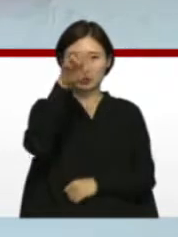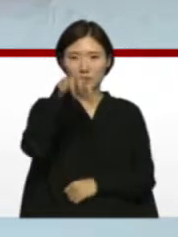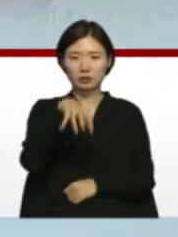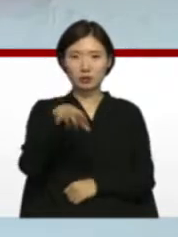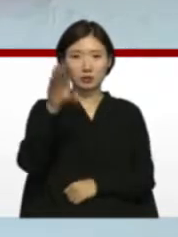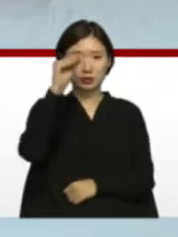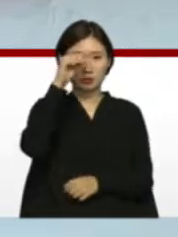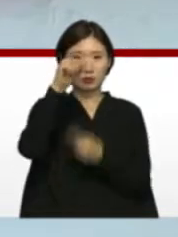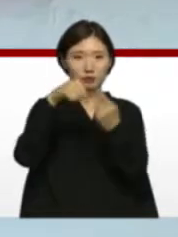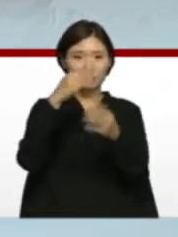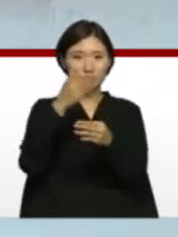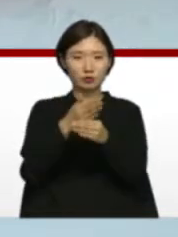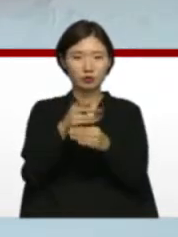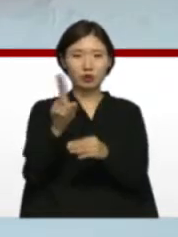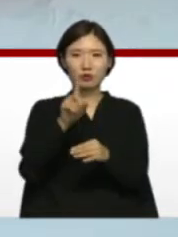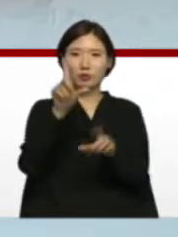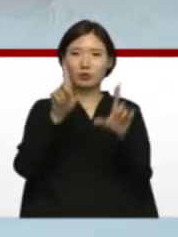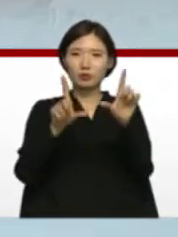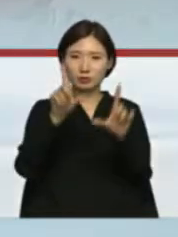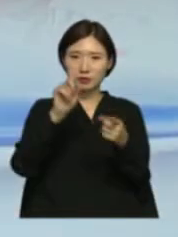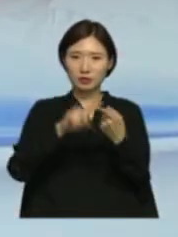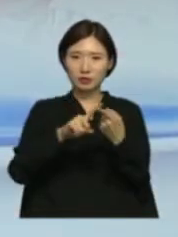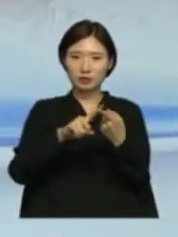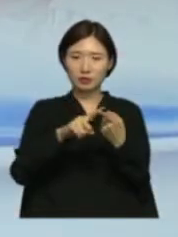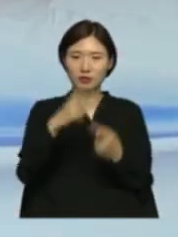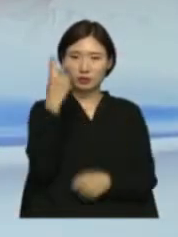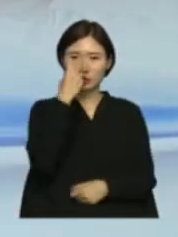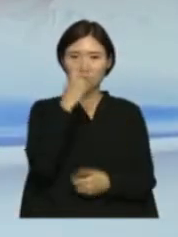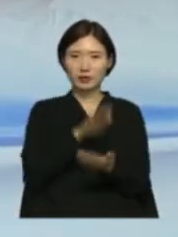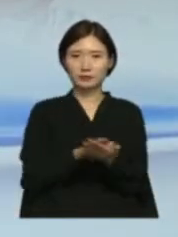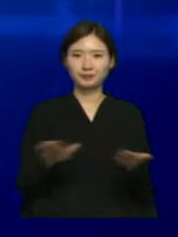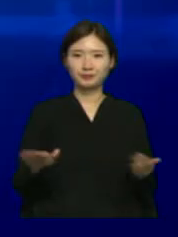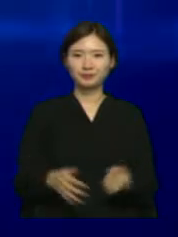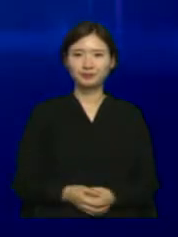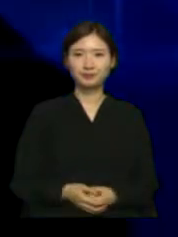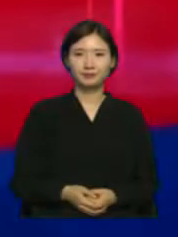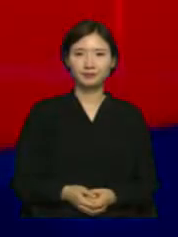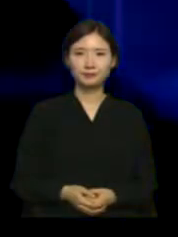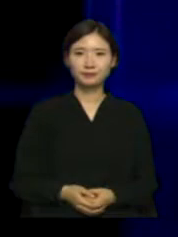운영하고 있는데 어떤 모습인지 지역 빼 기자가 취재했습니다